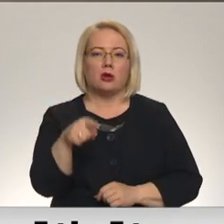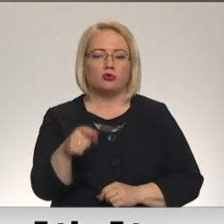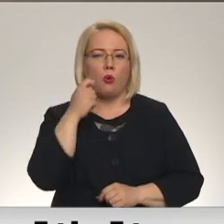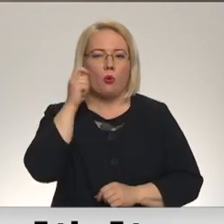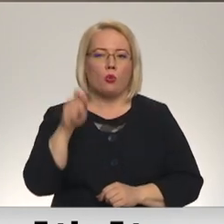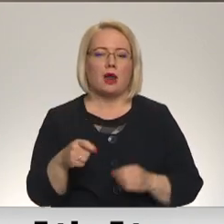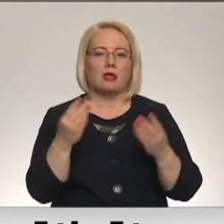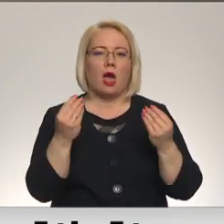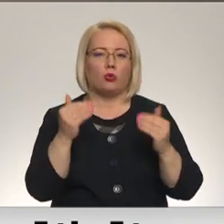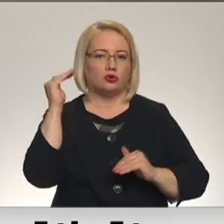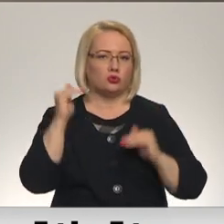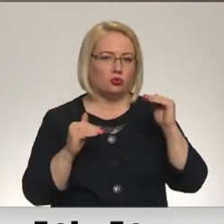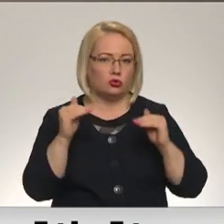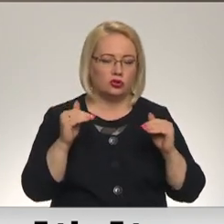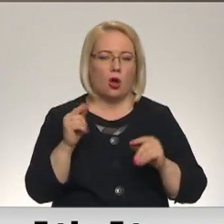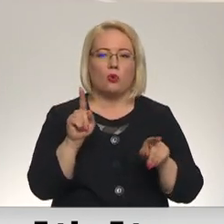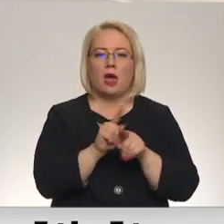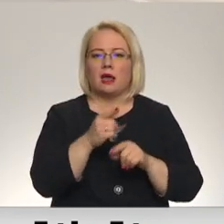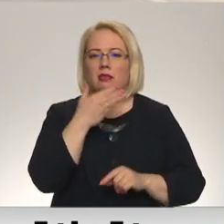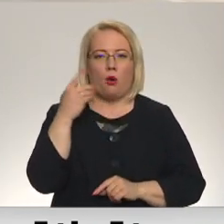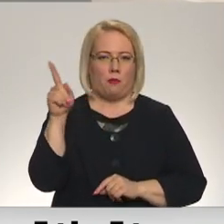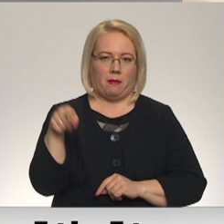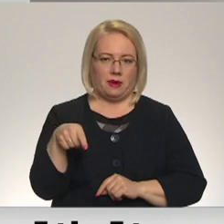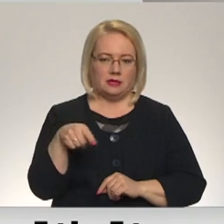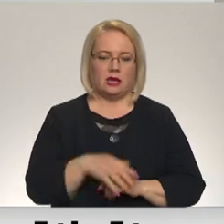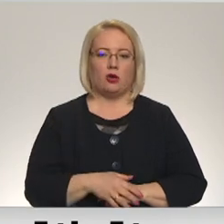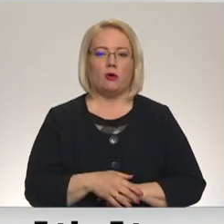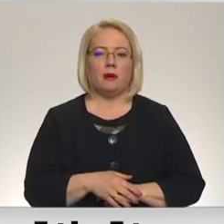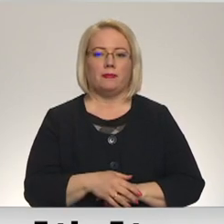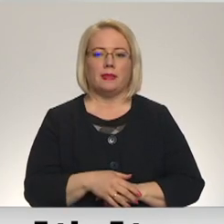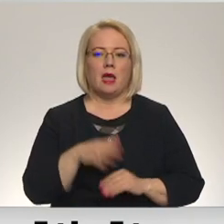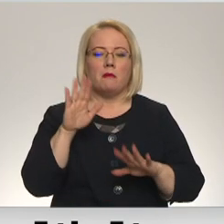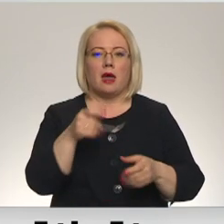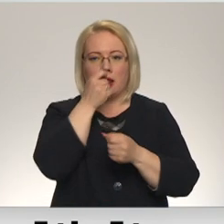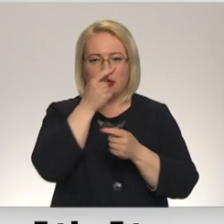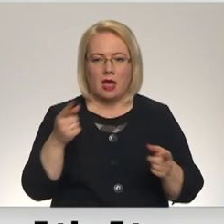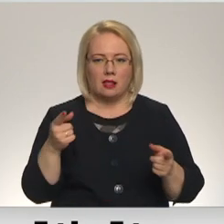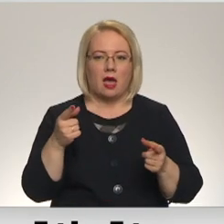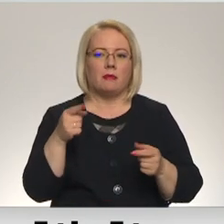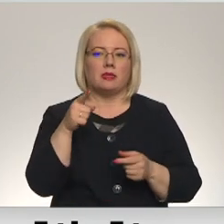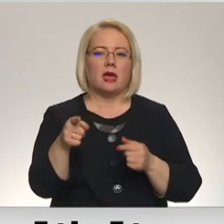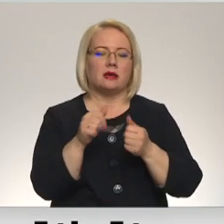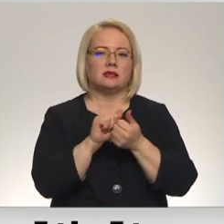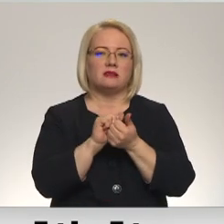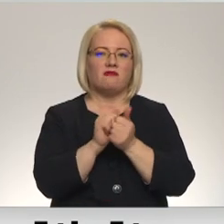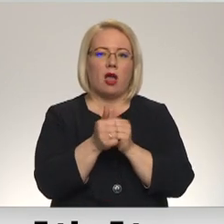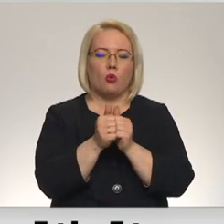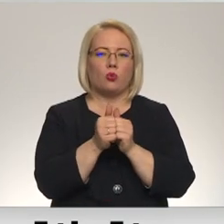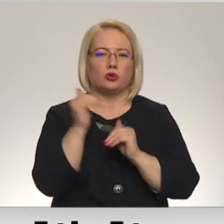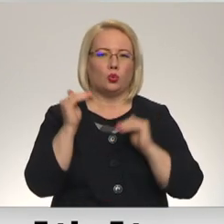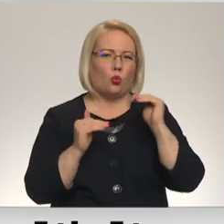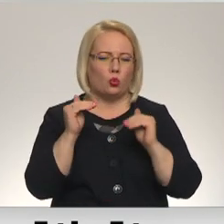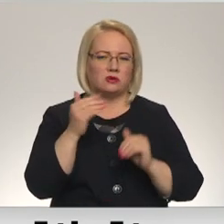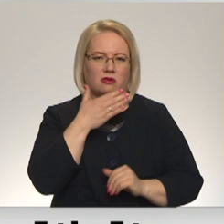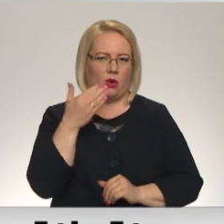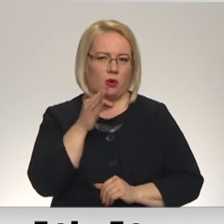kursu, nav arī pieprasījumu pēc šīm grivnām. Par nelaimī tas valūtas kurs ir ļoti neizdevīgs